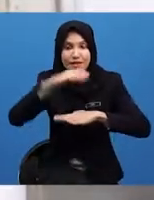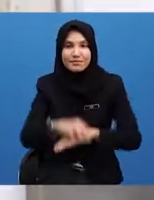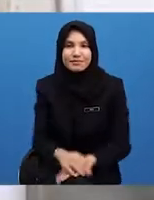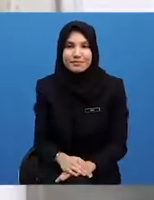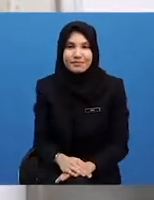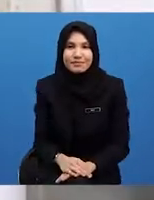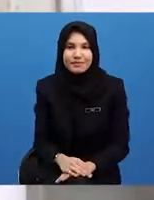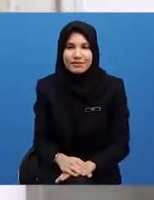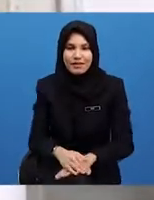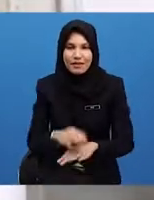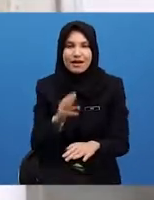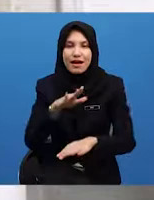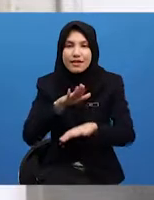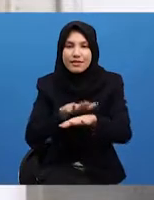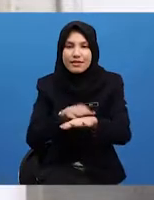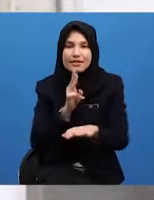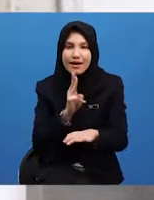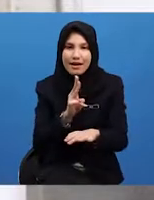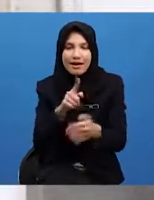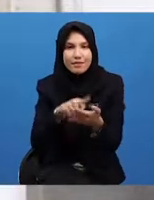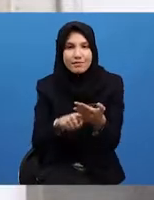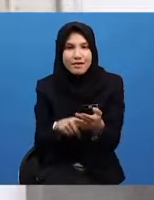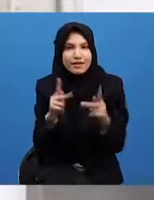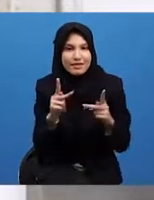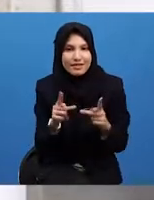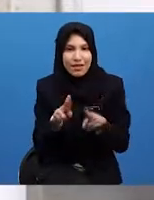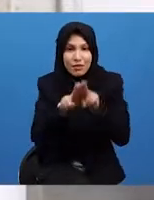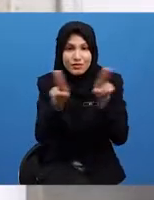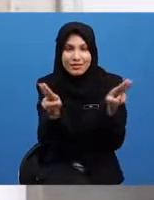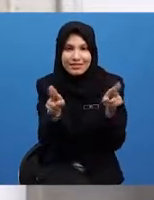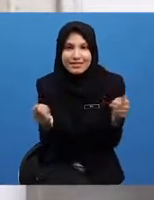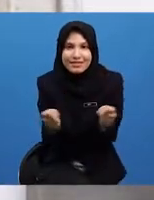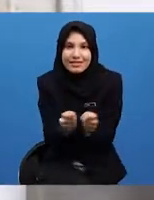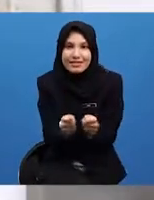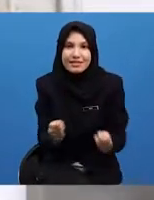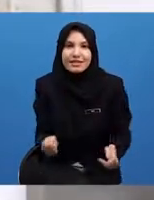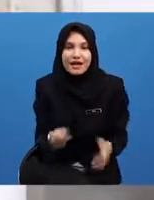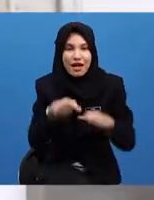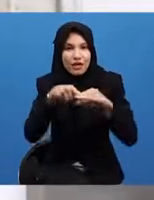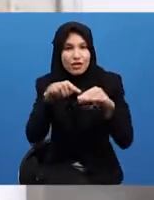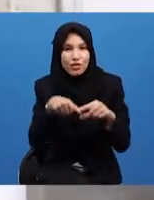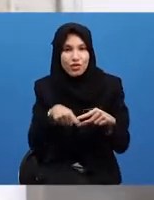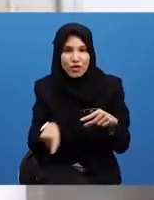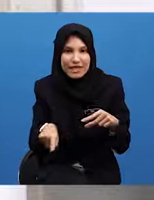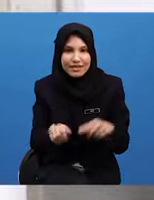Ia timbul di permukaan air. Apa kata kita uji pula dengan guli?